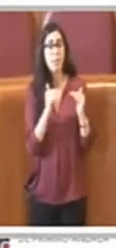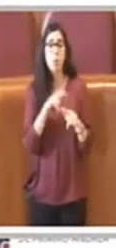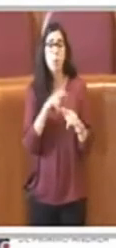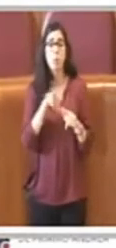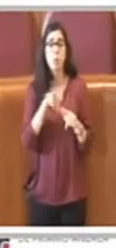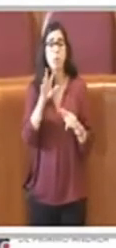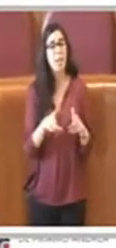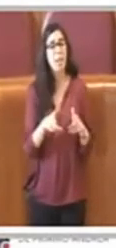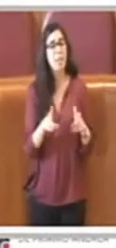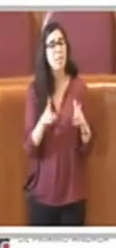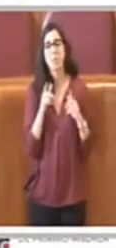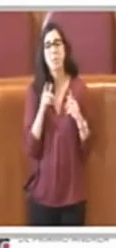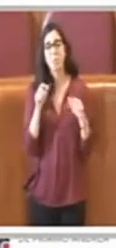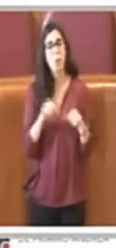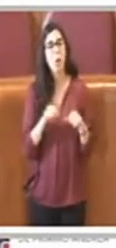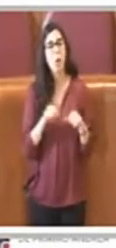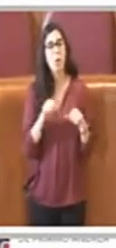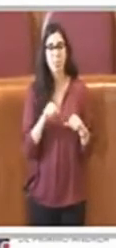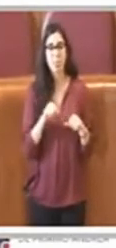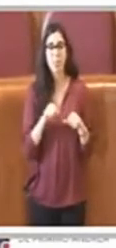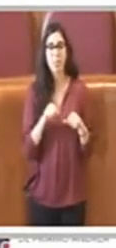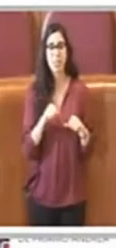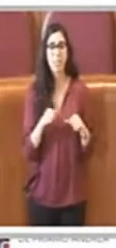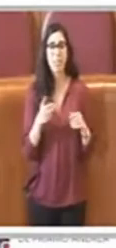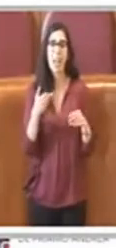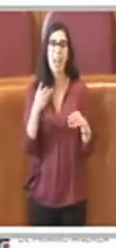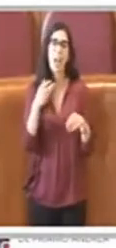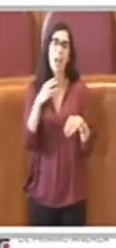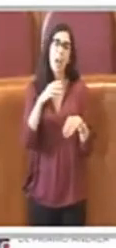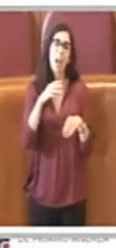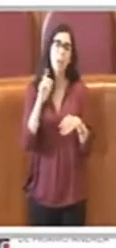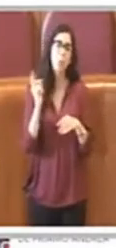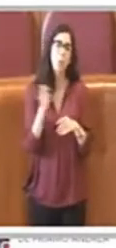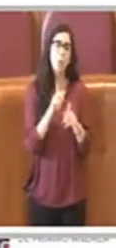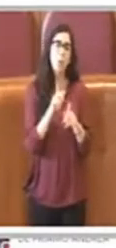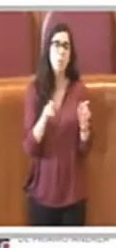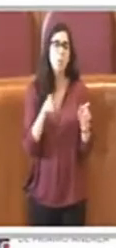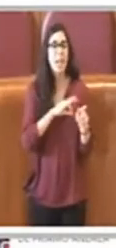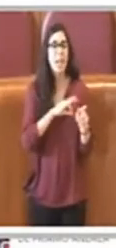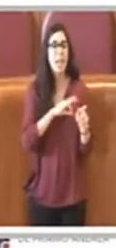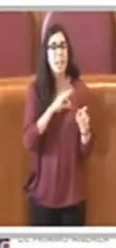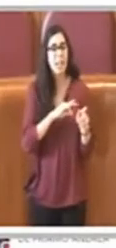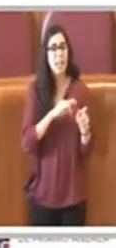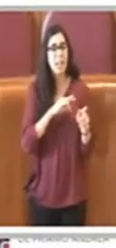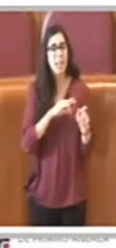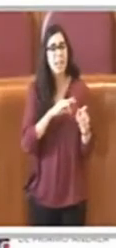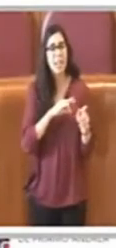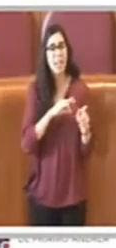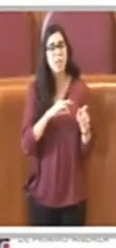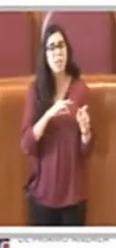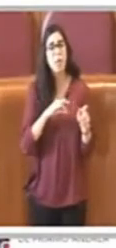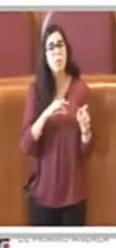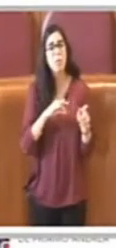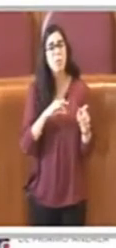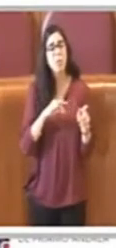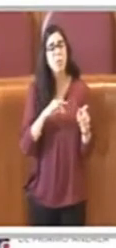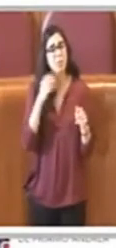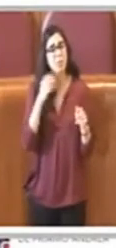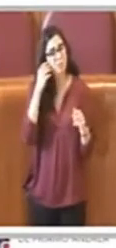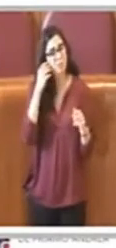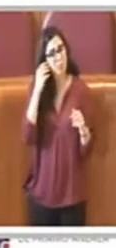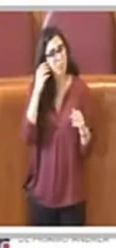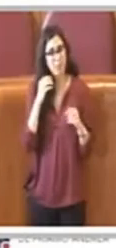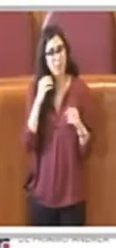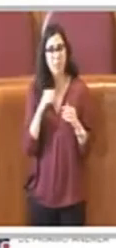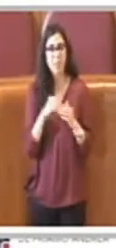la pluralità dei contributi di tutti i portatori di interesse, comprendendo anche soggetti appartenenti ad associazioni già